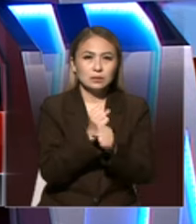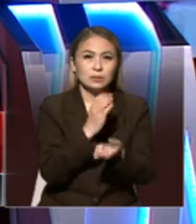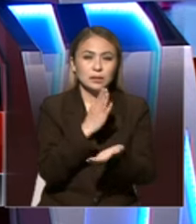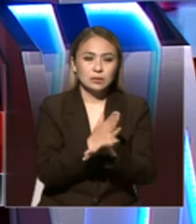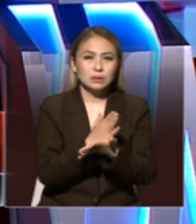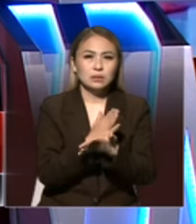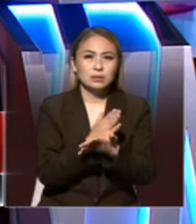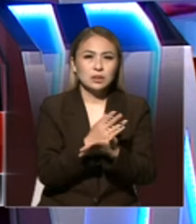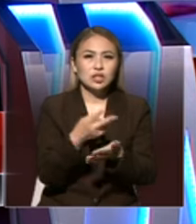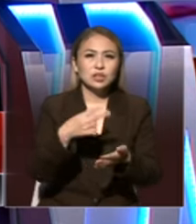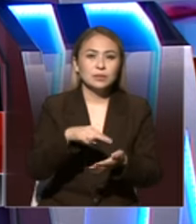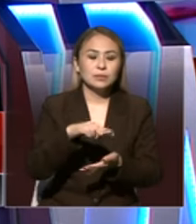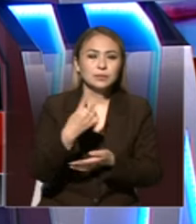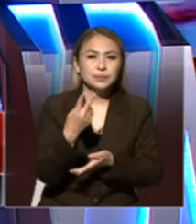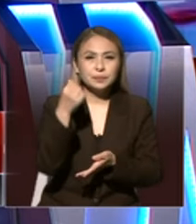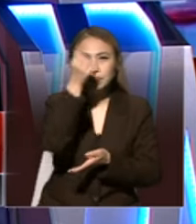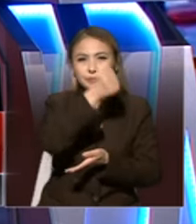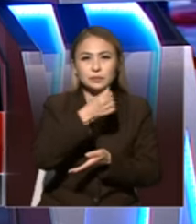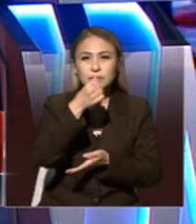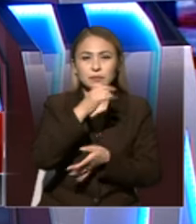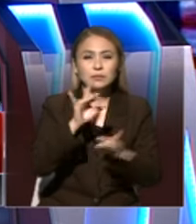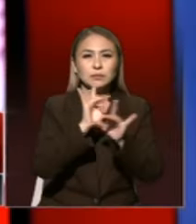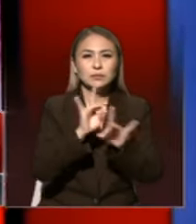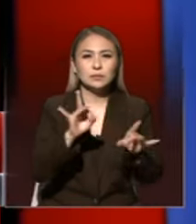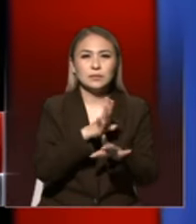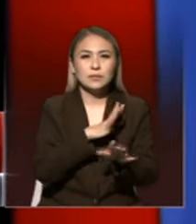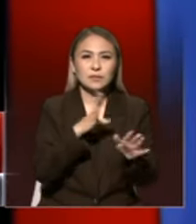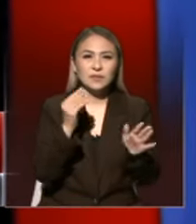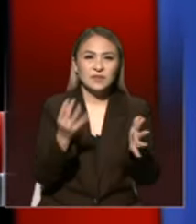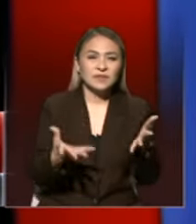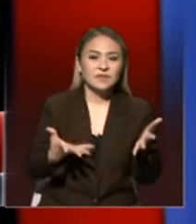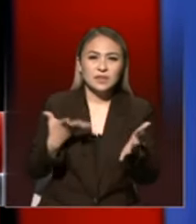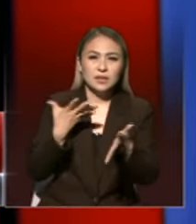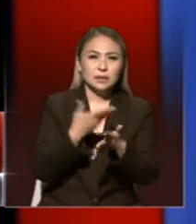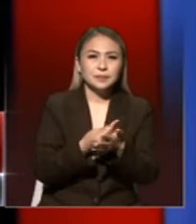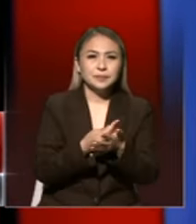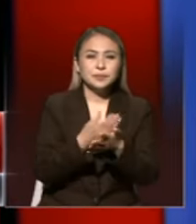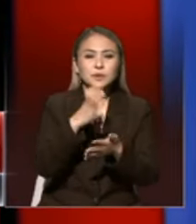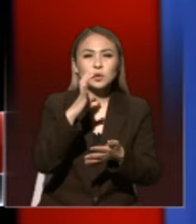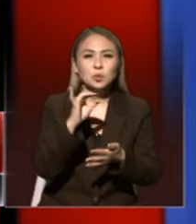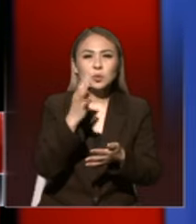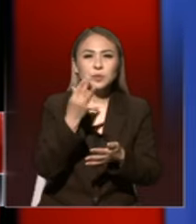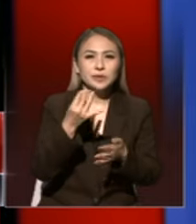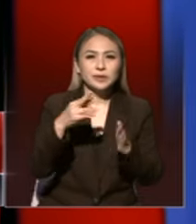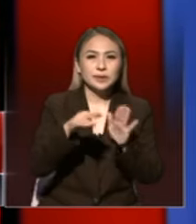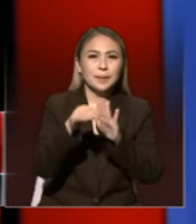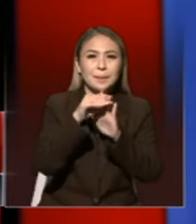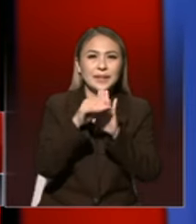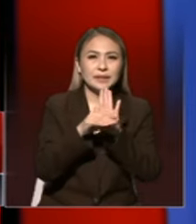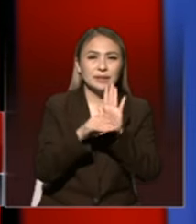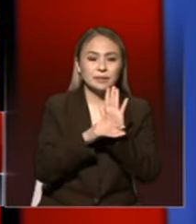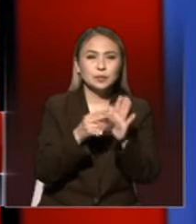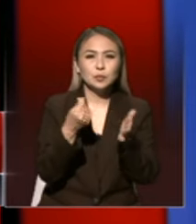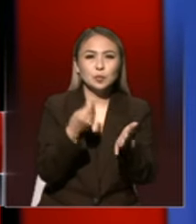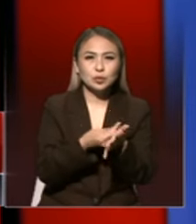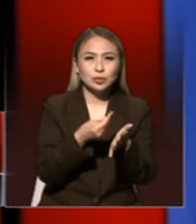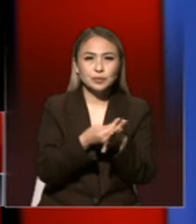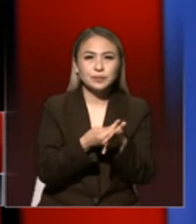жатыр. 22-ші жыл мынау жаңа айтылып жатыр ғой, инвестиция субсидия бағдарламасының бюджеті